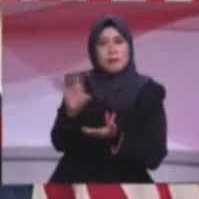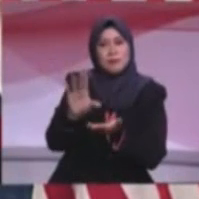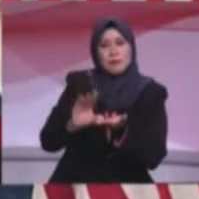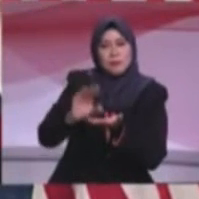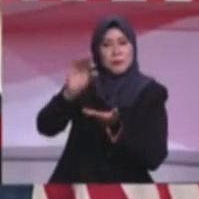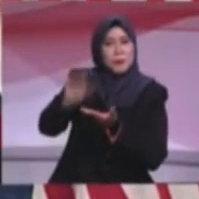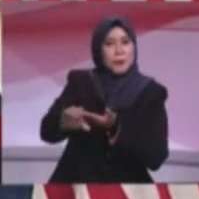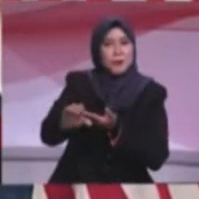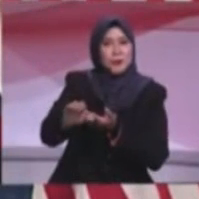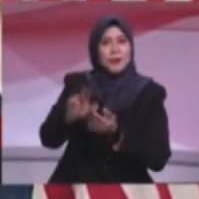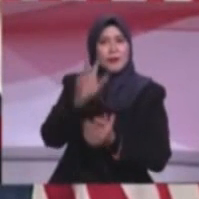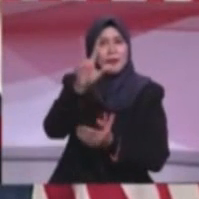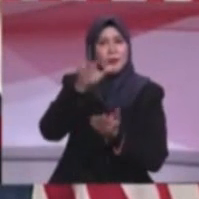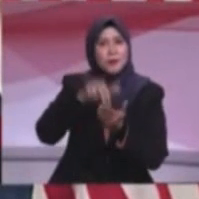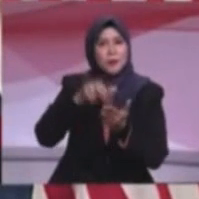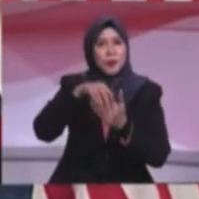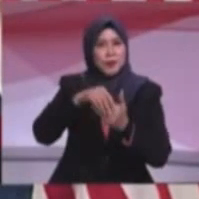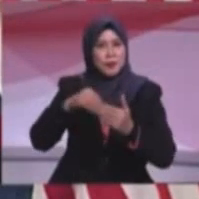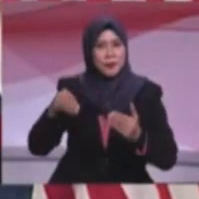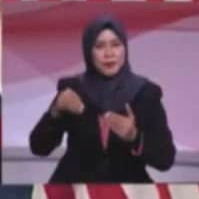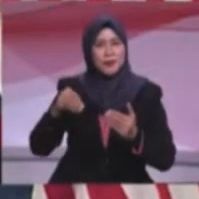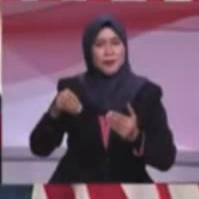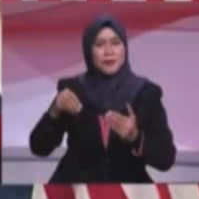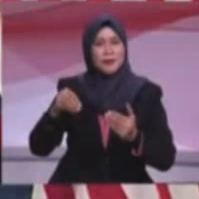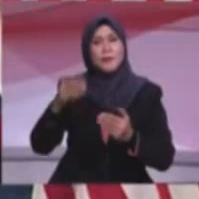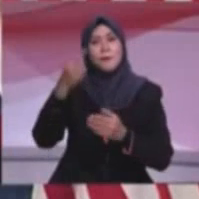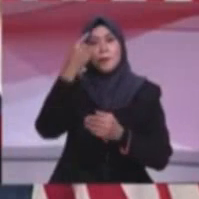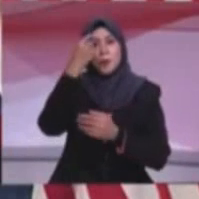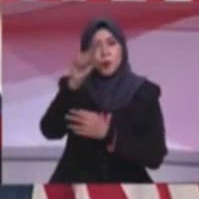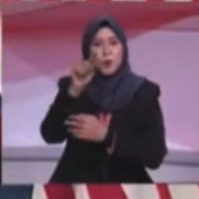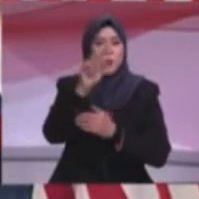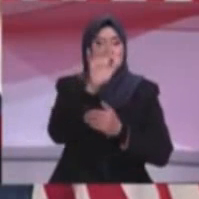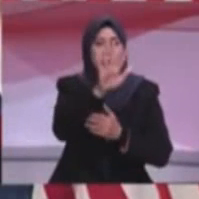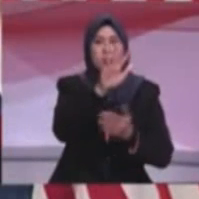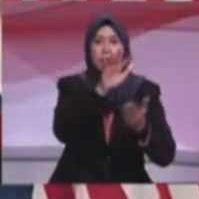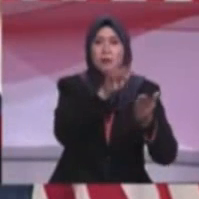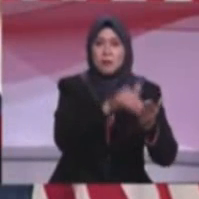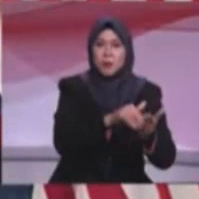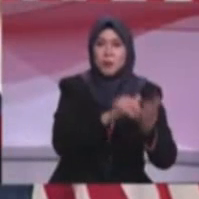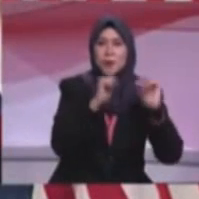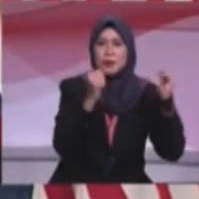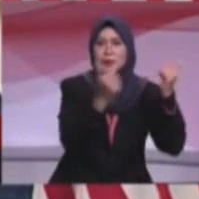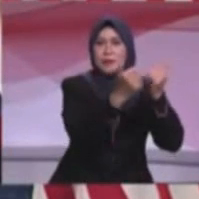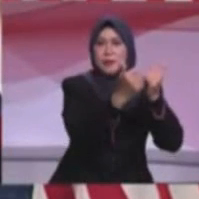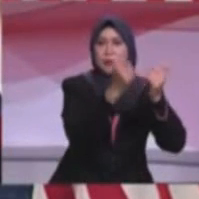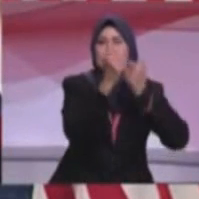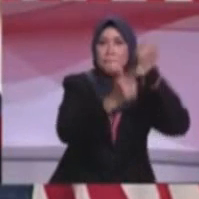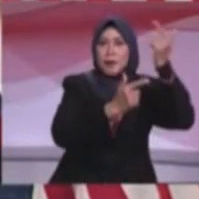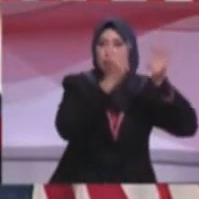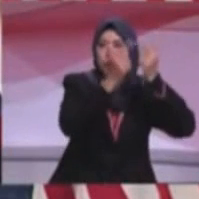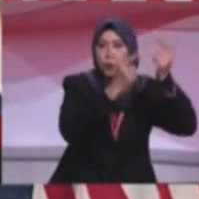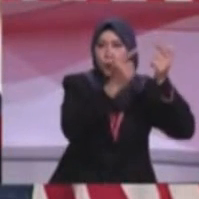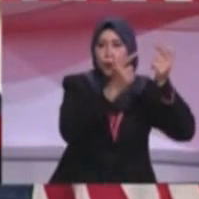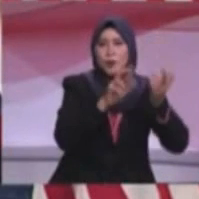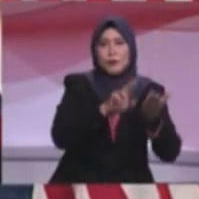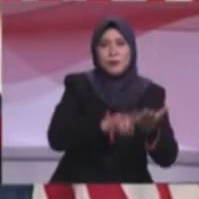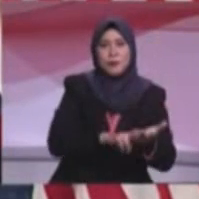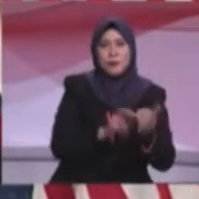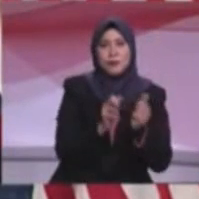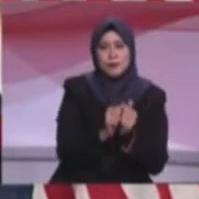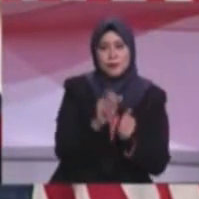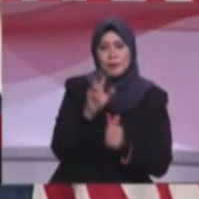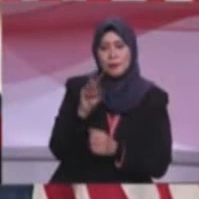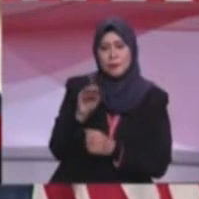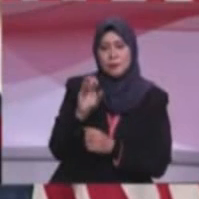sebanyak 3000 Ringgit kepada lebih 5000 agensi pelancungan yang mendaftar dengan